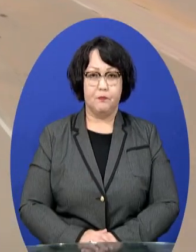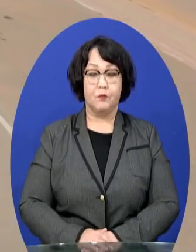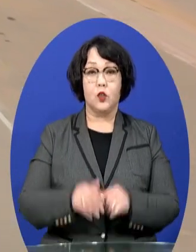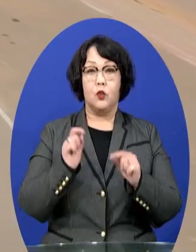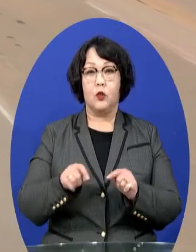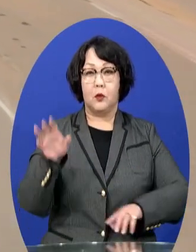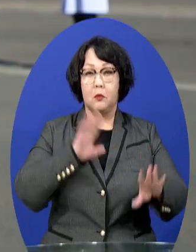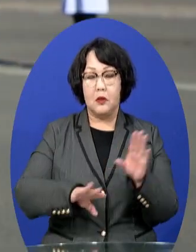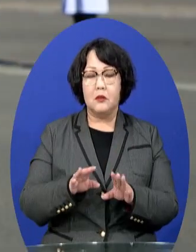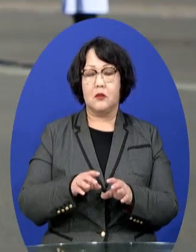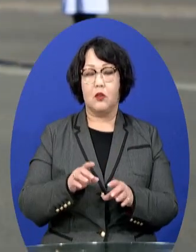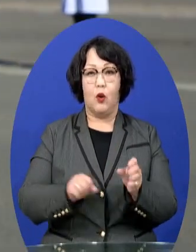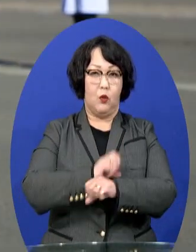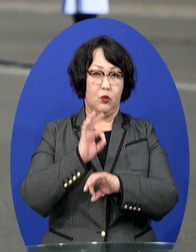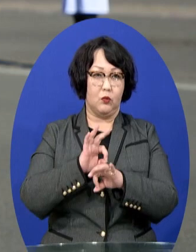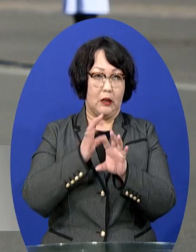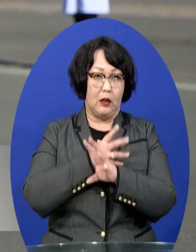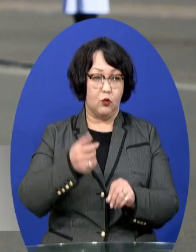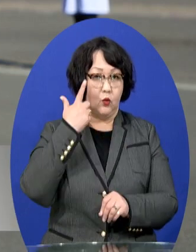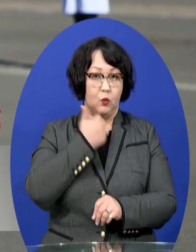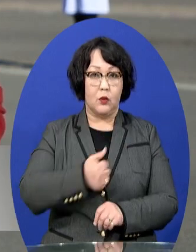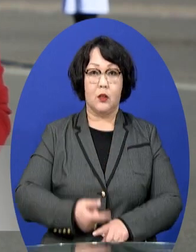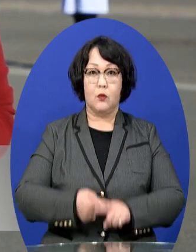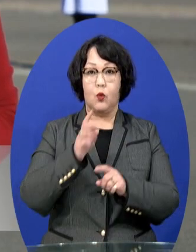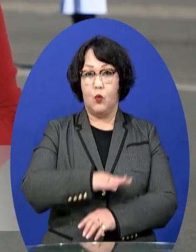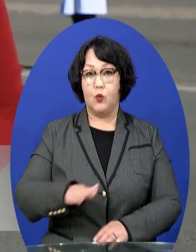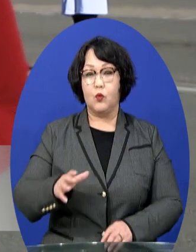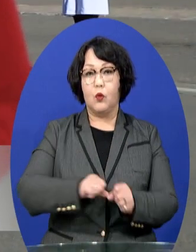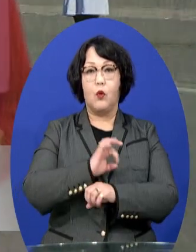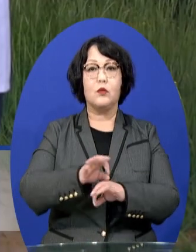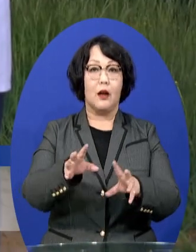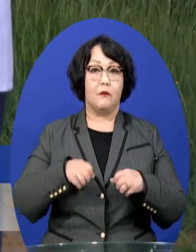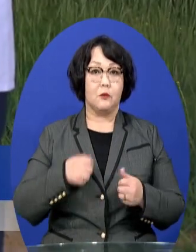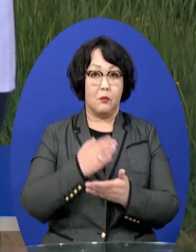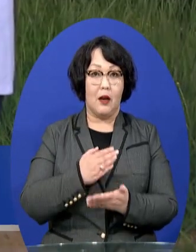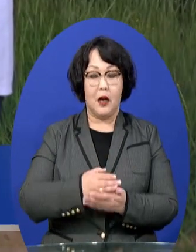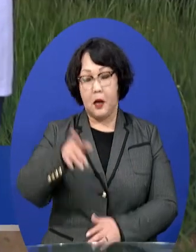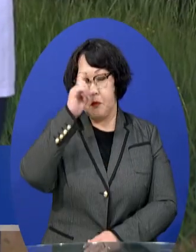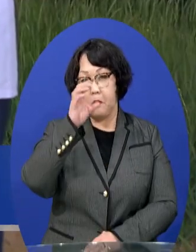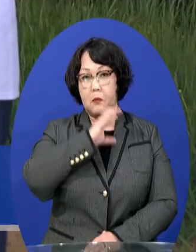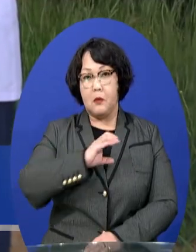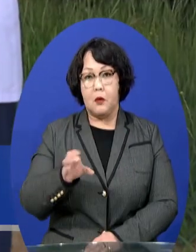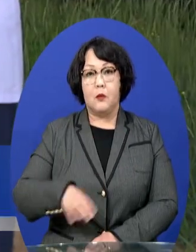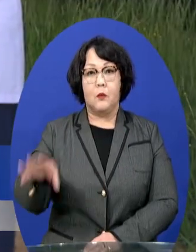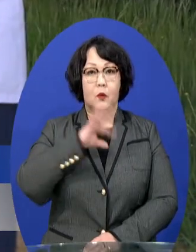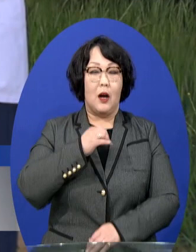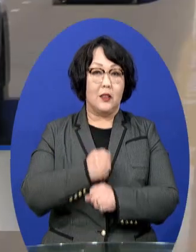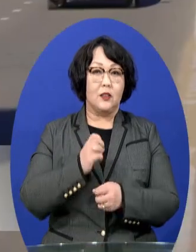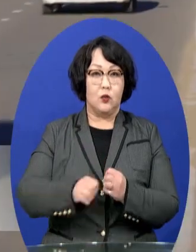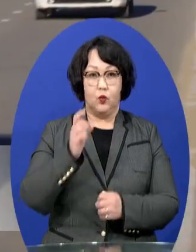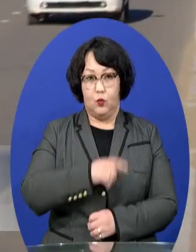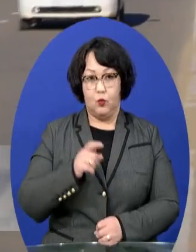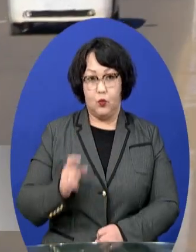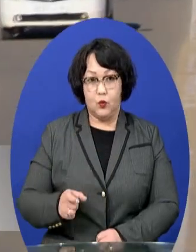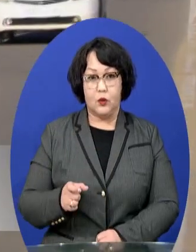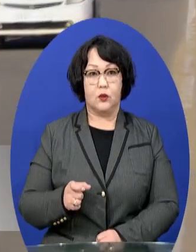Өнөөдрийн байдлаар халдвар өдрөөс өдрөд нэмэгдэж, за тэр дундаа хүүхдүүд өвчлсээр байгаа энэ цаг үед эрүүл мэндийн байгууллагын нийт ажилчид олон